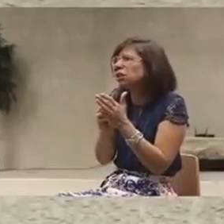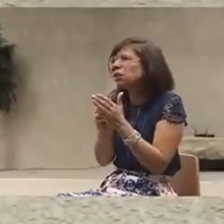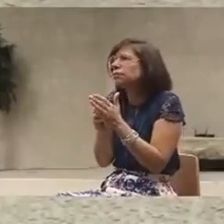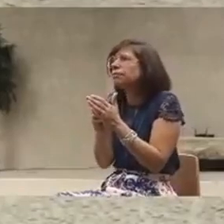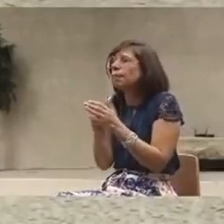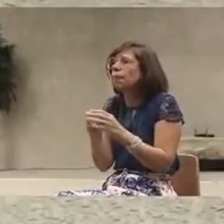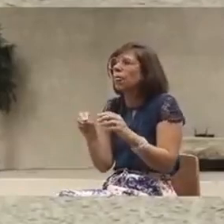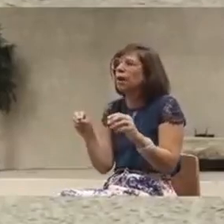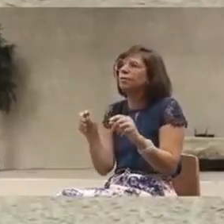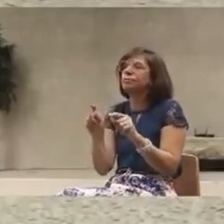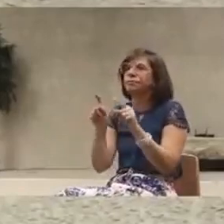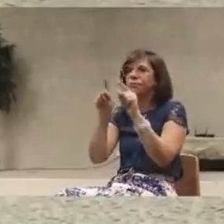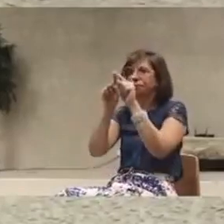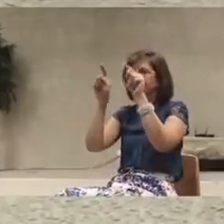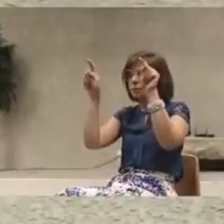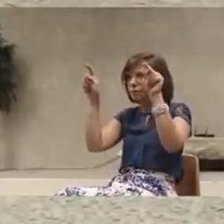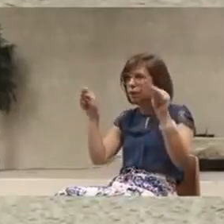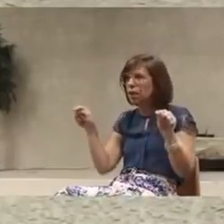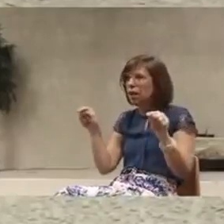foi. Seigneur,